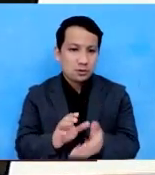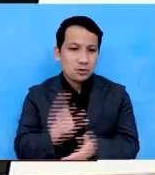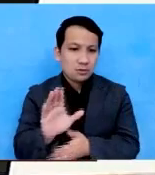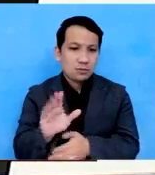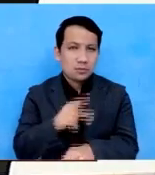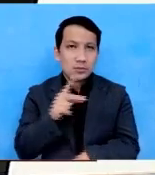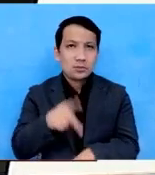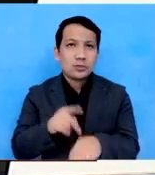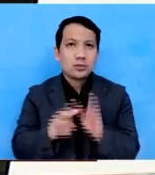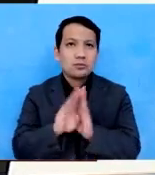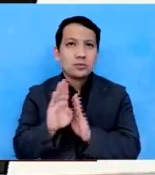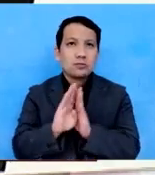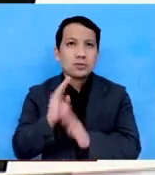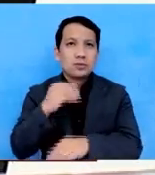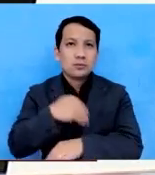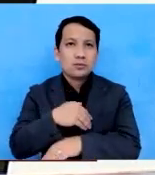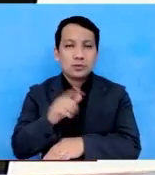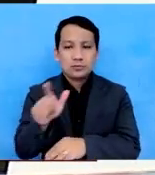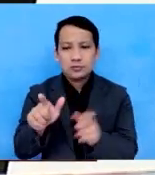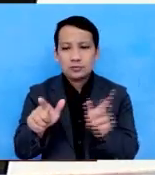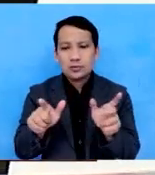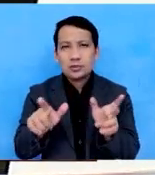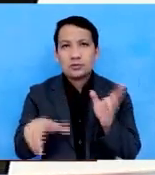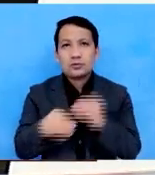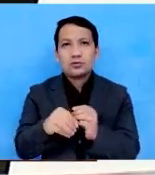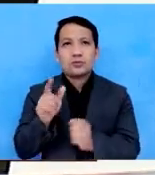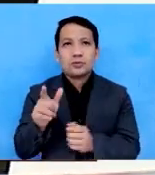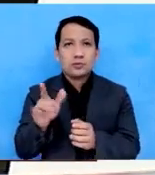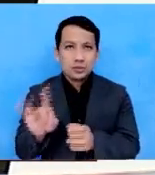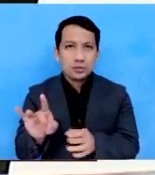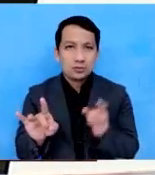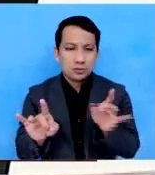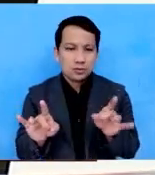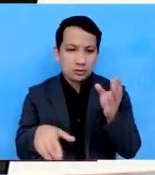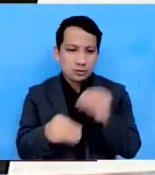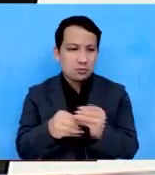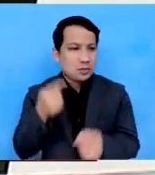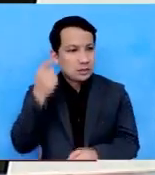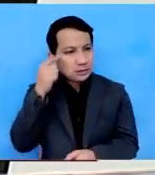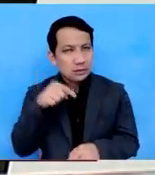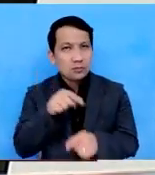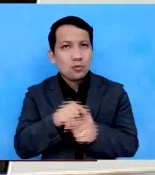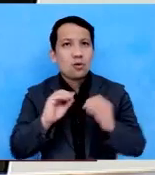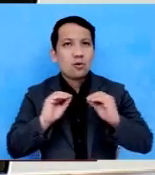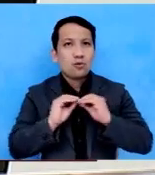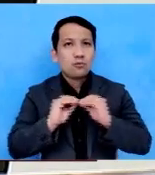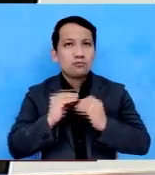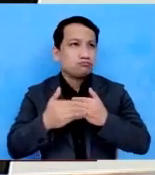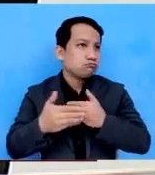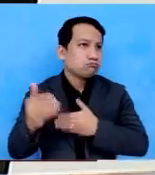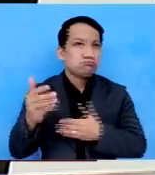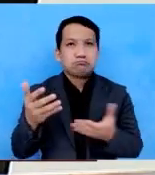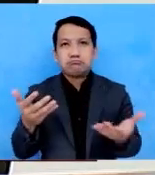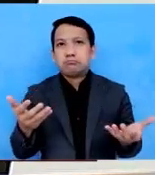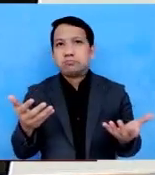Development Plan 2023 to 2028, which we think will provide that